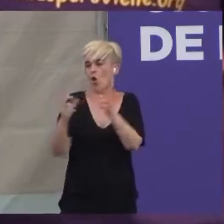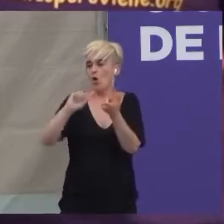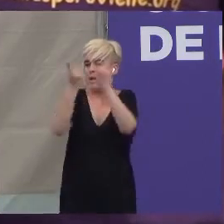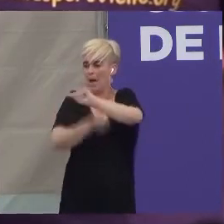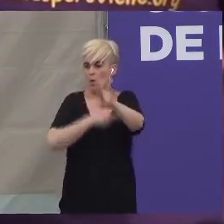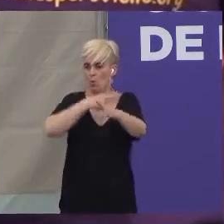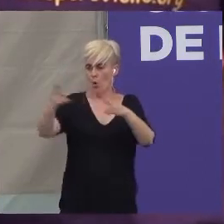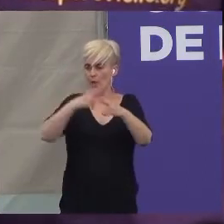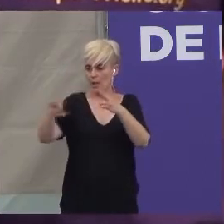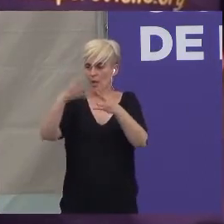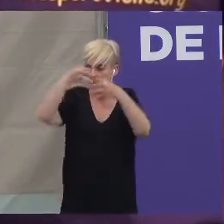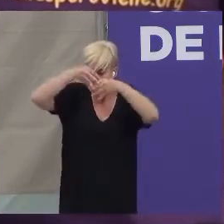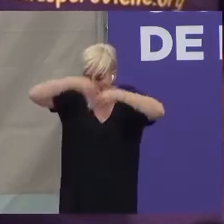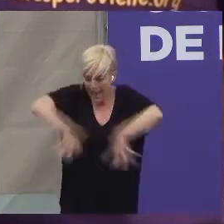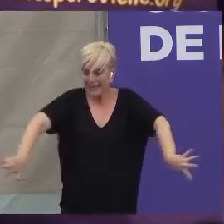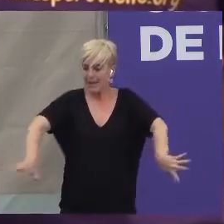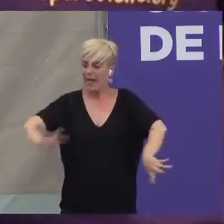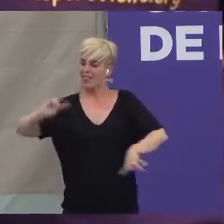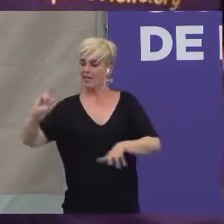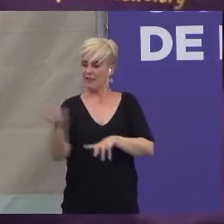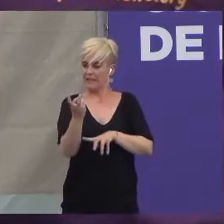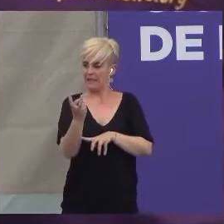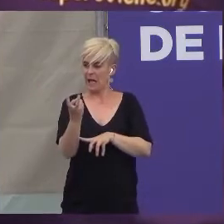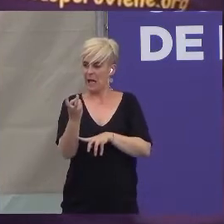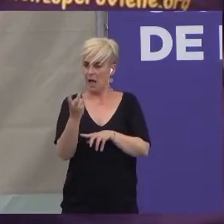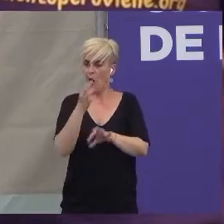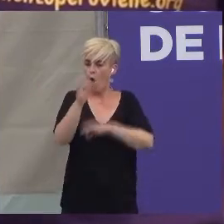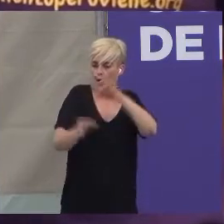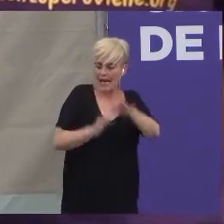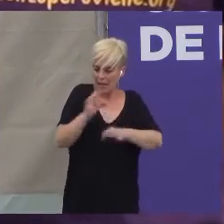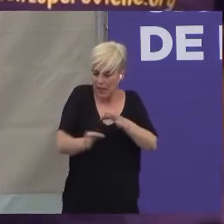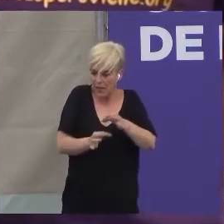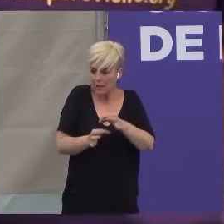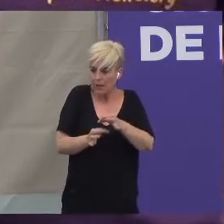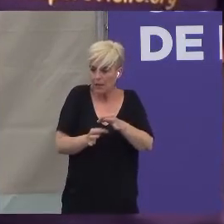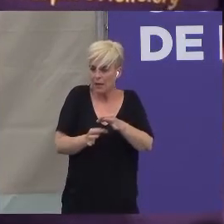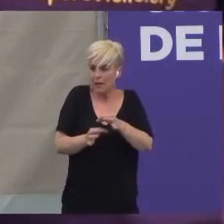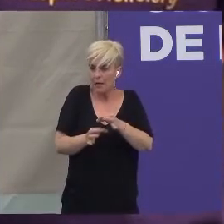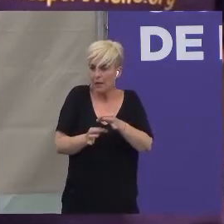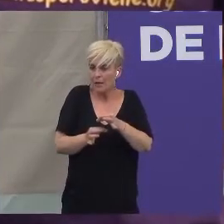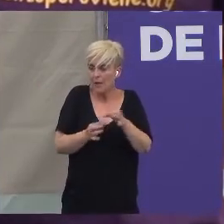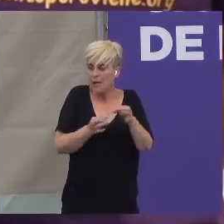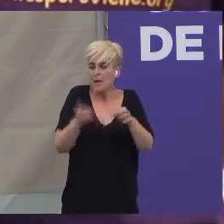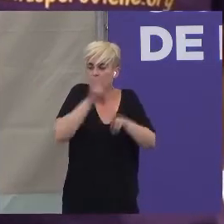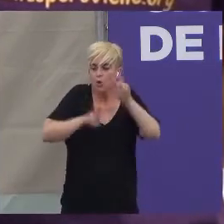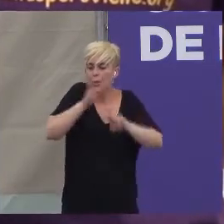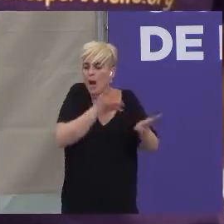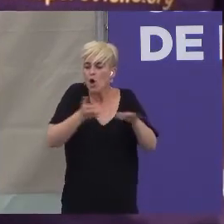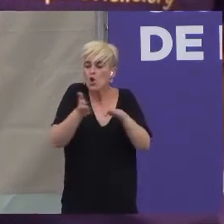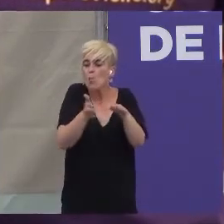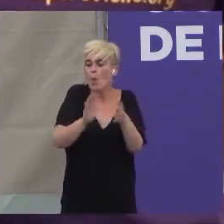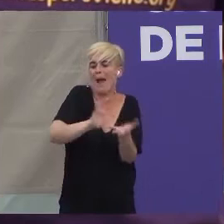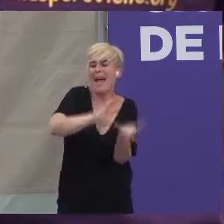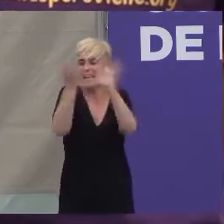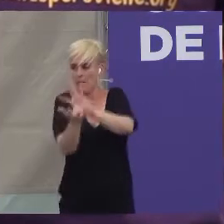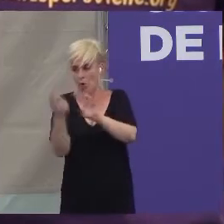de vertebrar aquesta diversitat, organitzar-la, i marcar el rumb cap al canvi és el repte